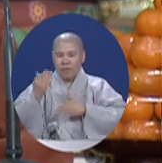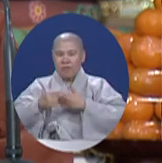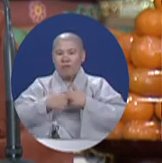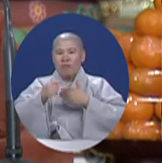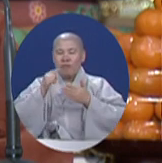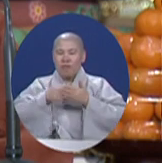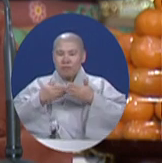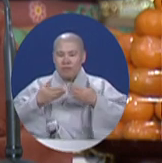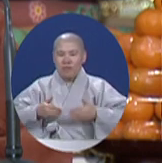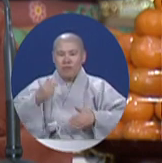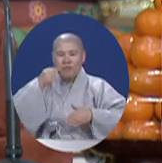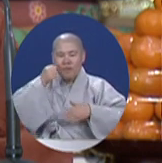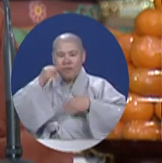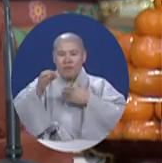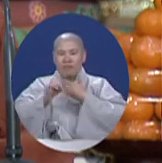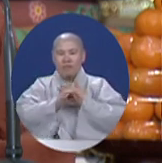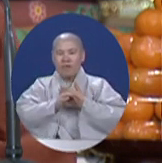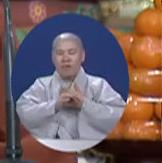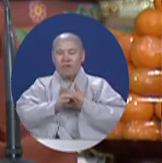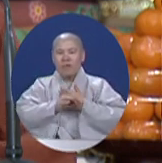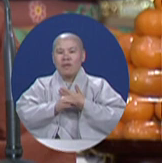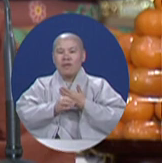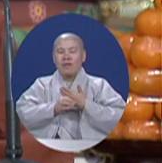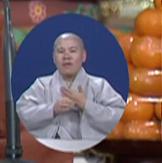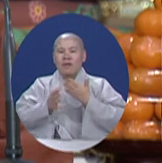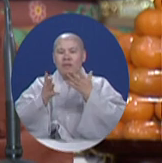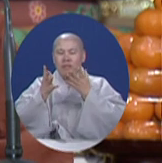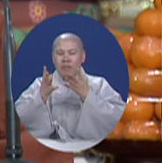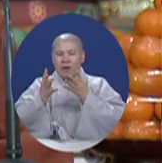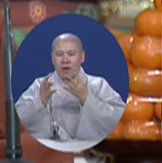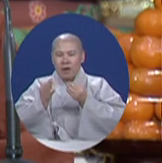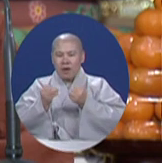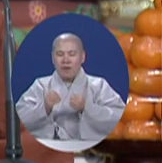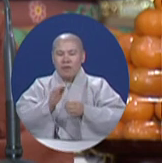마음 하나 못 쉬면 거기서 온갖 재앙이 생깁니다.